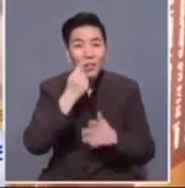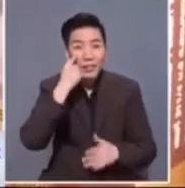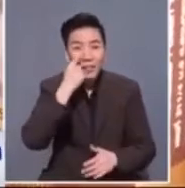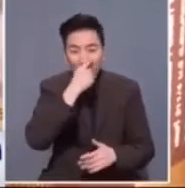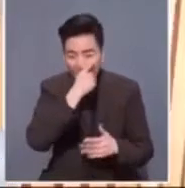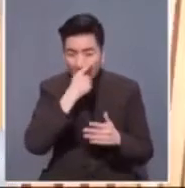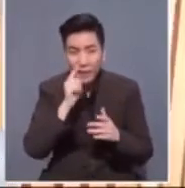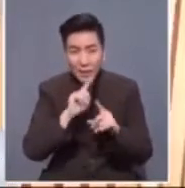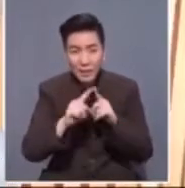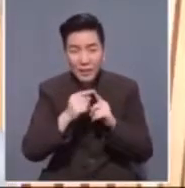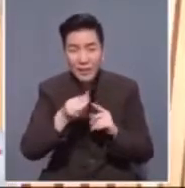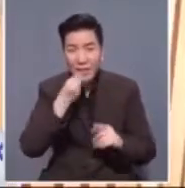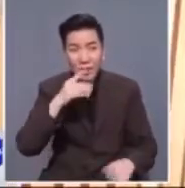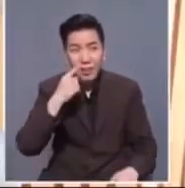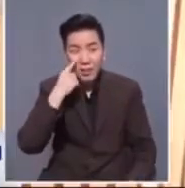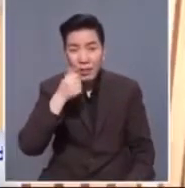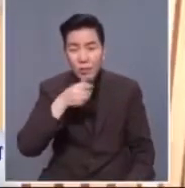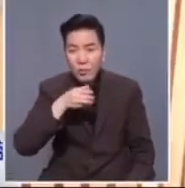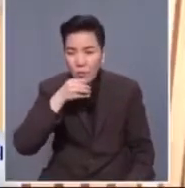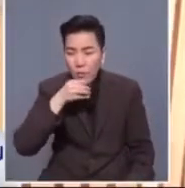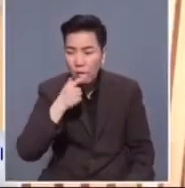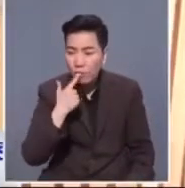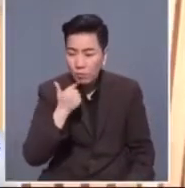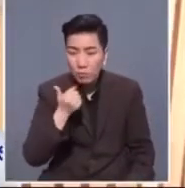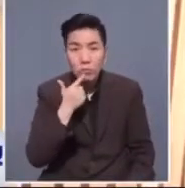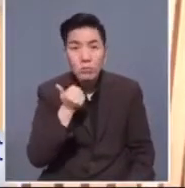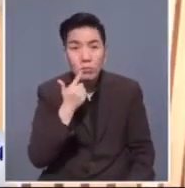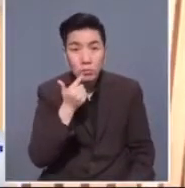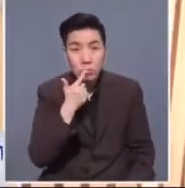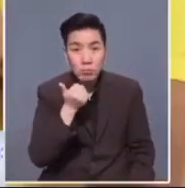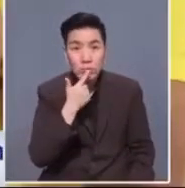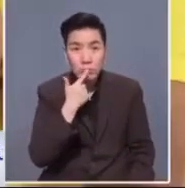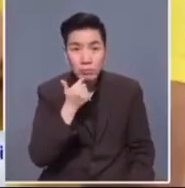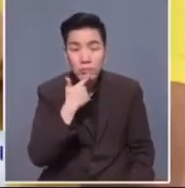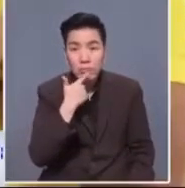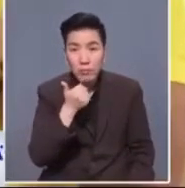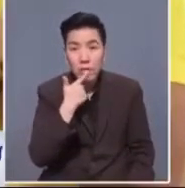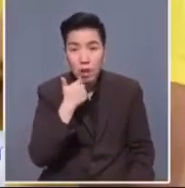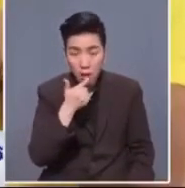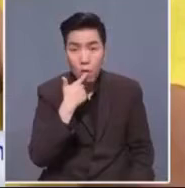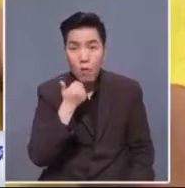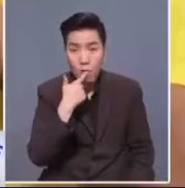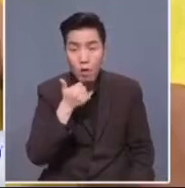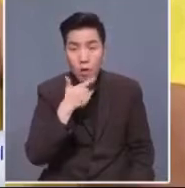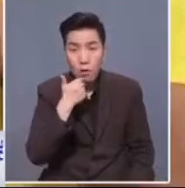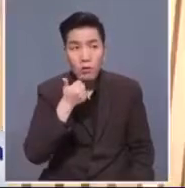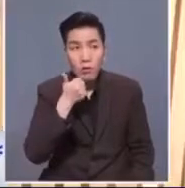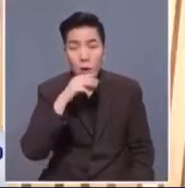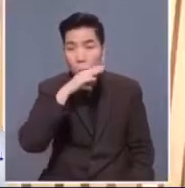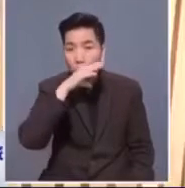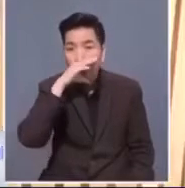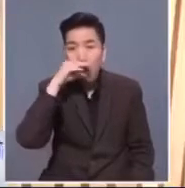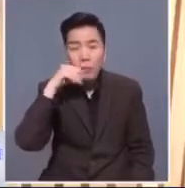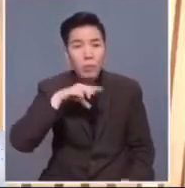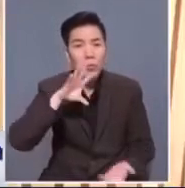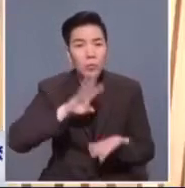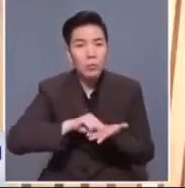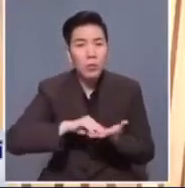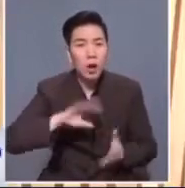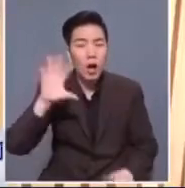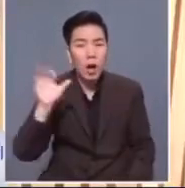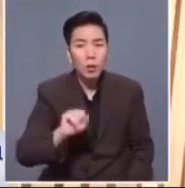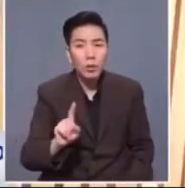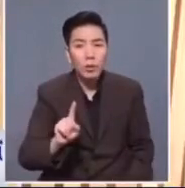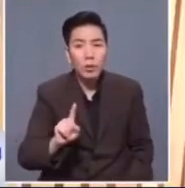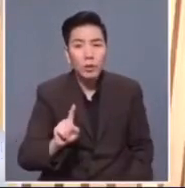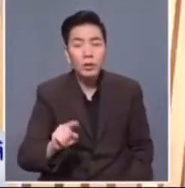ครับ คุณกำพูจิ้มแล้วเป็นไงอร่อยไหม รสชาติดีรสชาติดีนะท่านผู้จัดการ หอมไหมคะ หอมเนาะ หอมมากค ่ ะ ไปได้ข้อมูลความรู้นี่มาจ